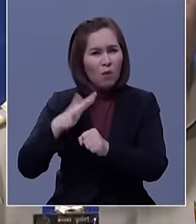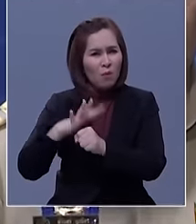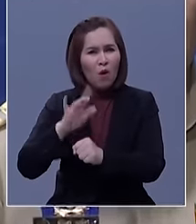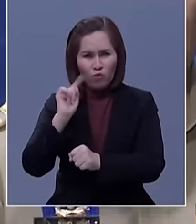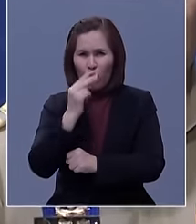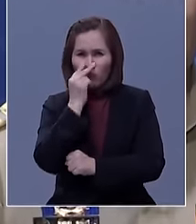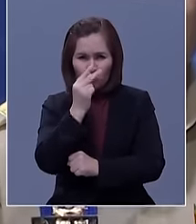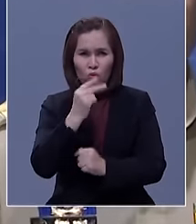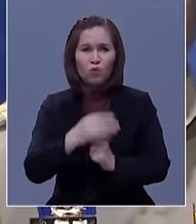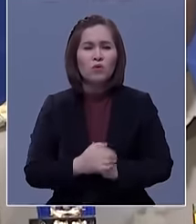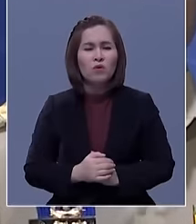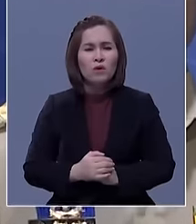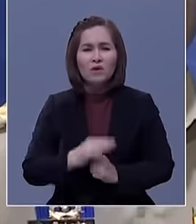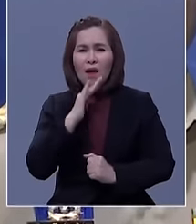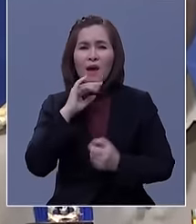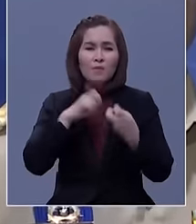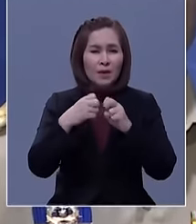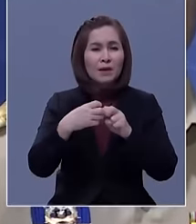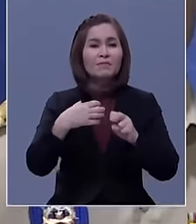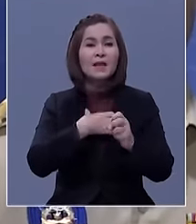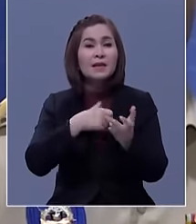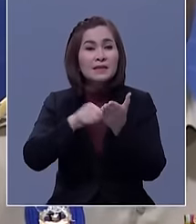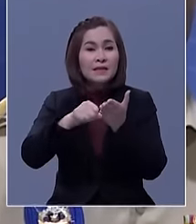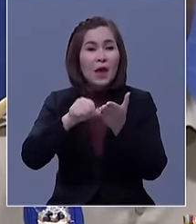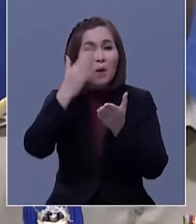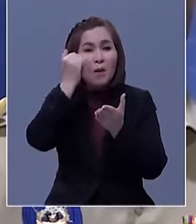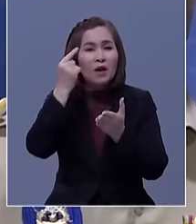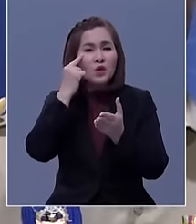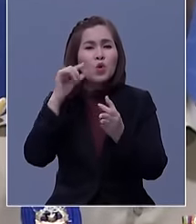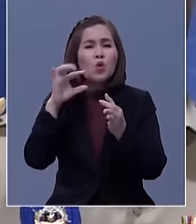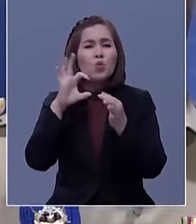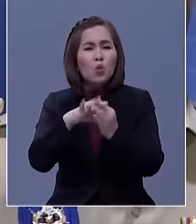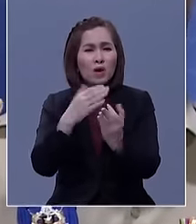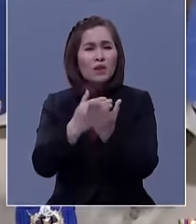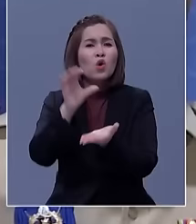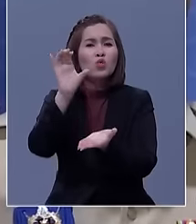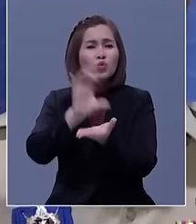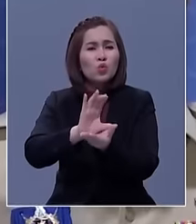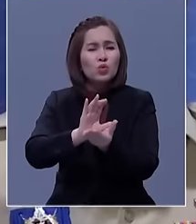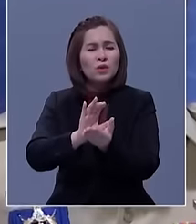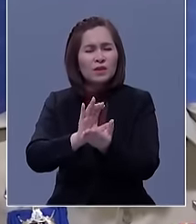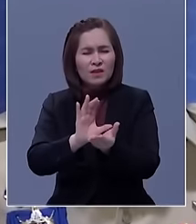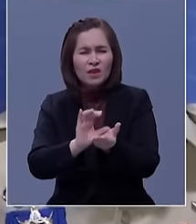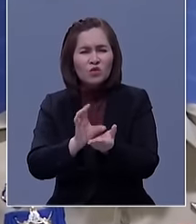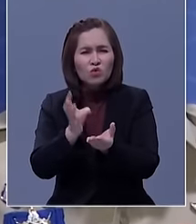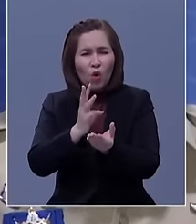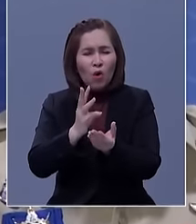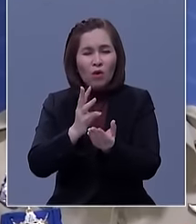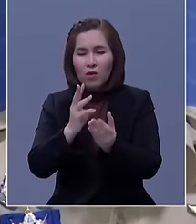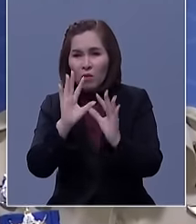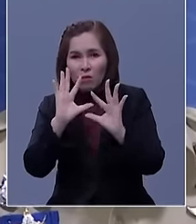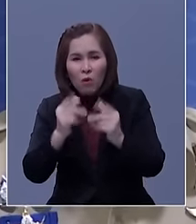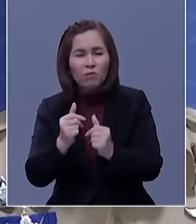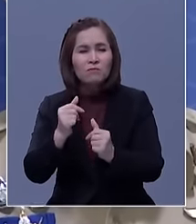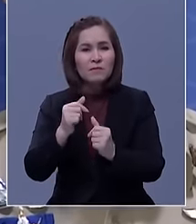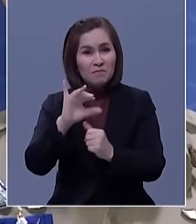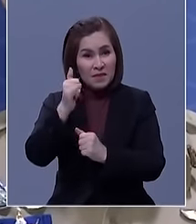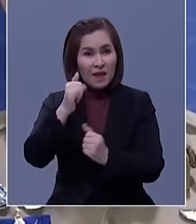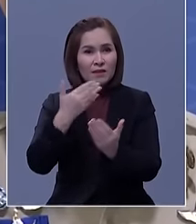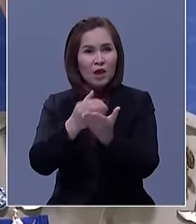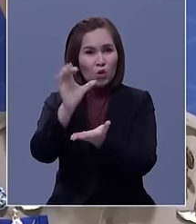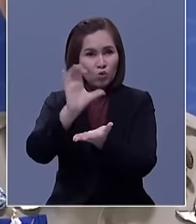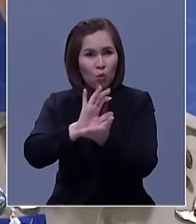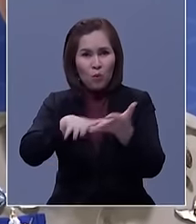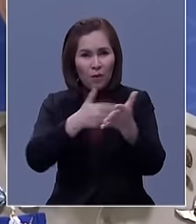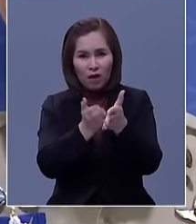ไม่ถ้าจะไปแก้ปัญหาเพราะกลัวเงินทุนระยะสั้นจะไหลออกอาจจะมีความเสี่ยงที่เงินทุนระยะยาวอาจจะไหลออก